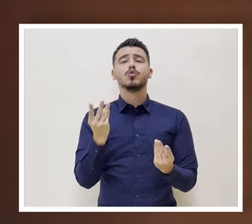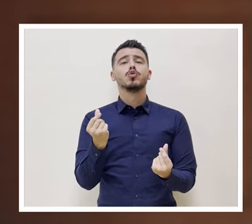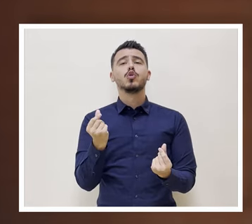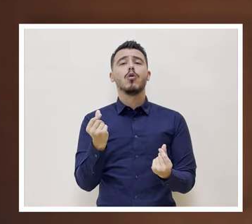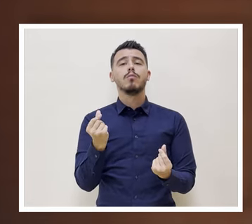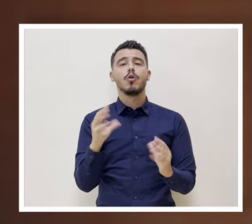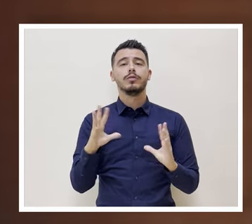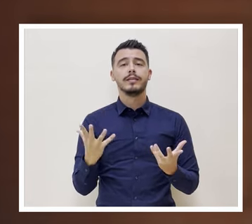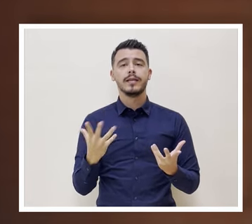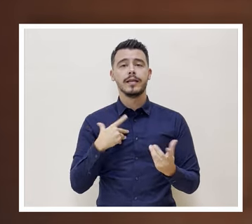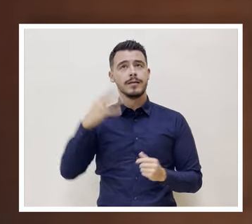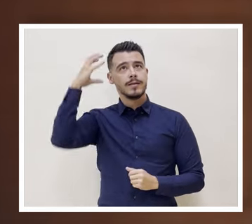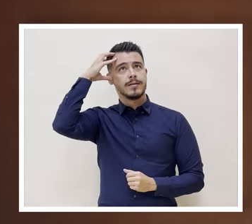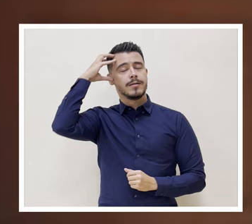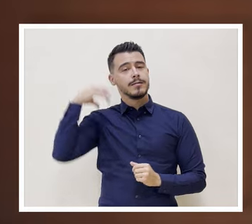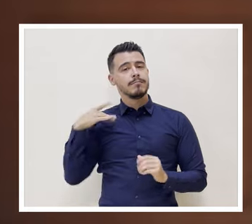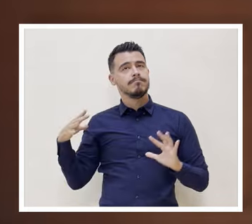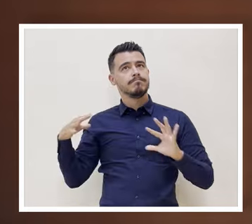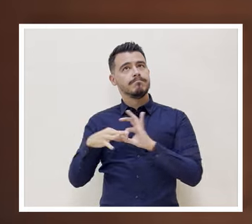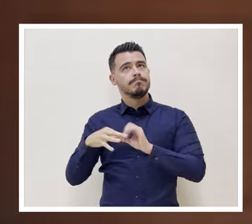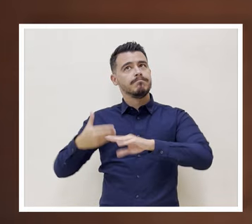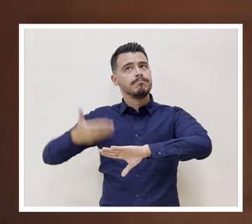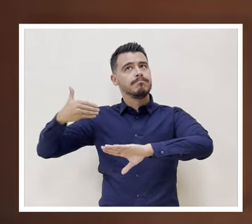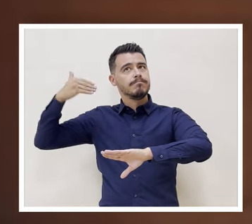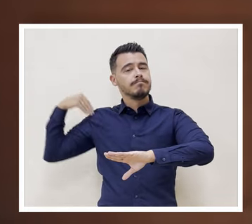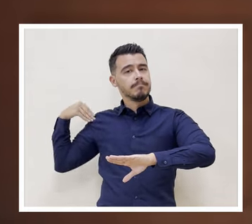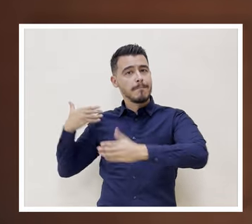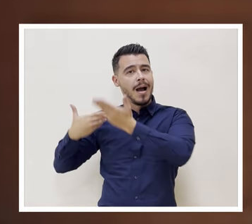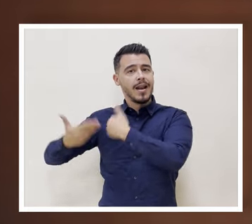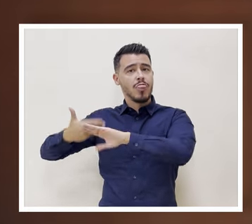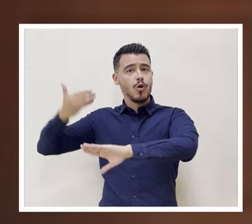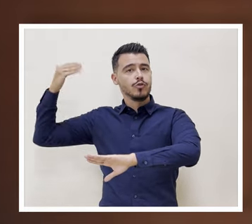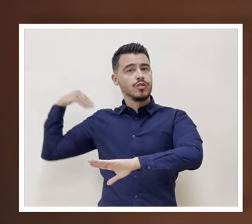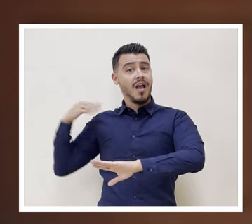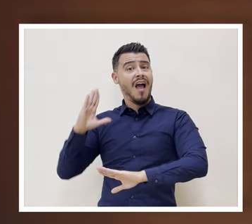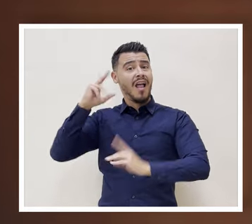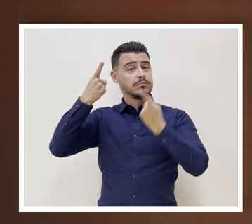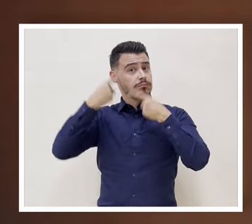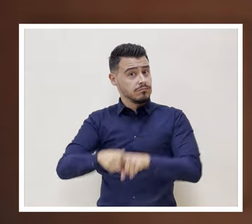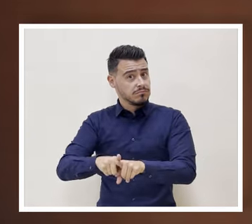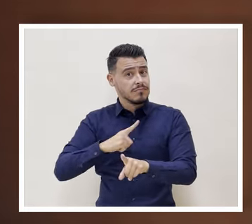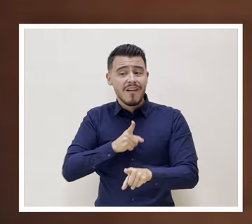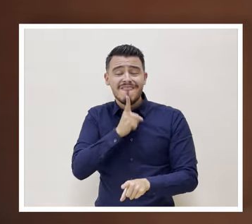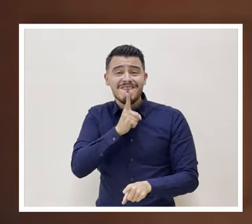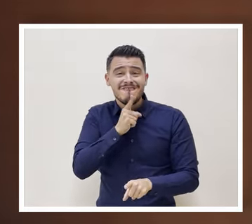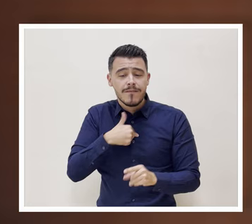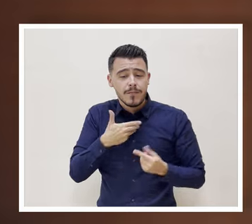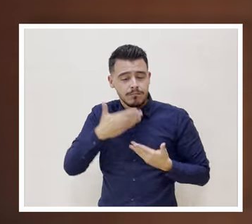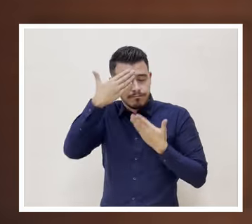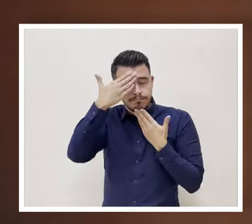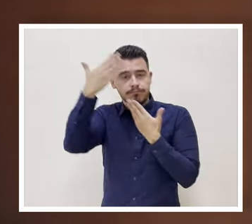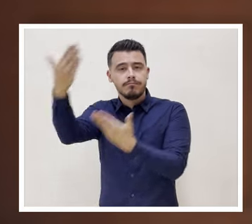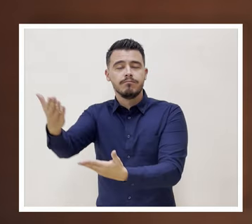Και αυτός είναι ένας τρόπος όχι μόνο για να κρατήσει ζωντανές τις ρίζες του, αλλά και για να αποτίσει φόρο